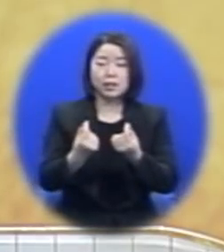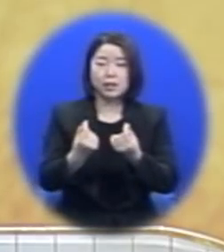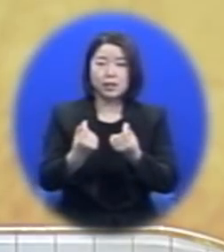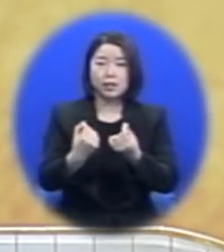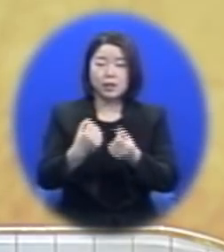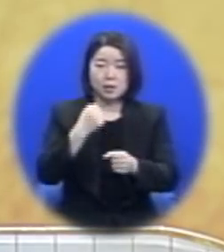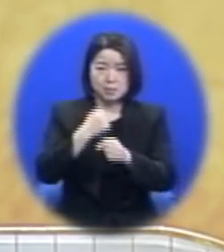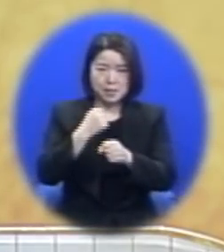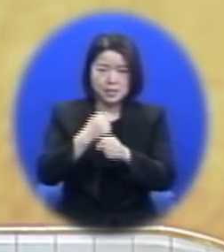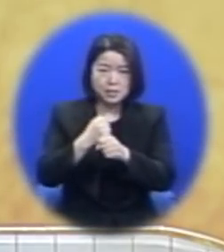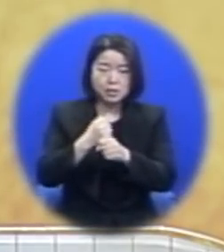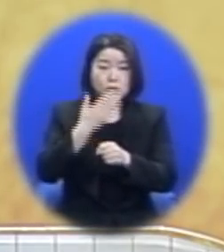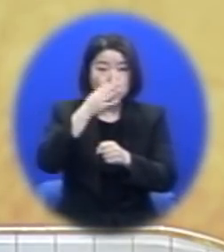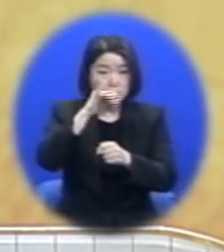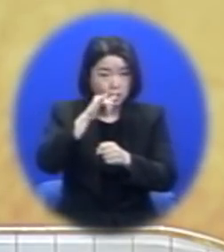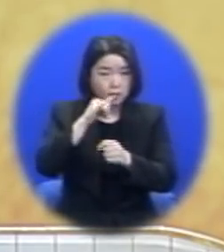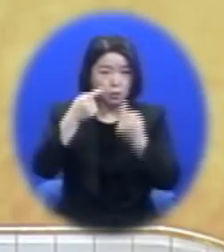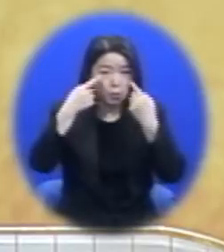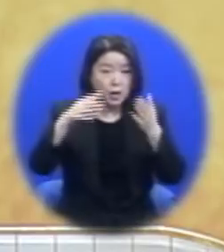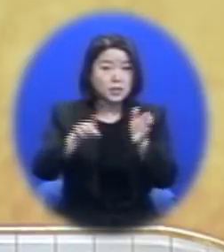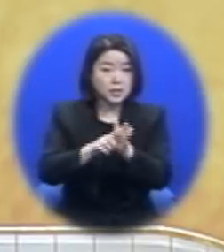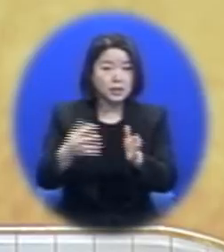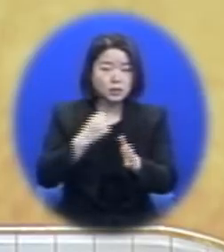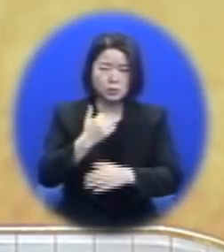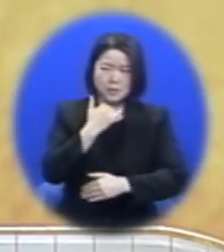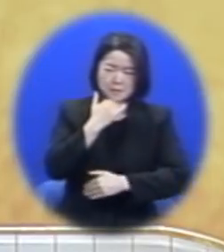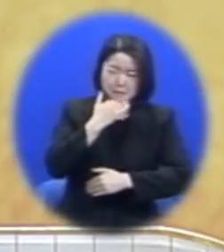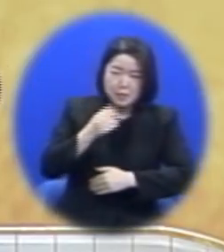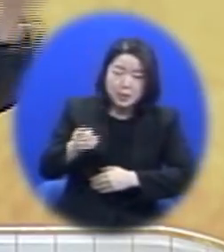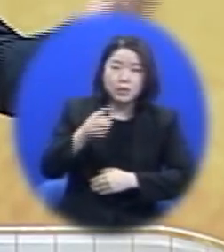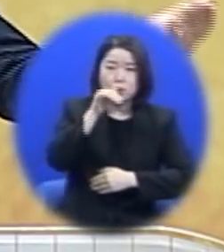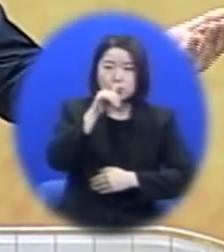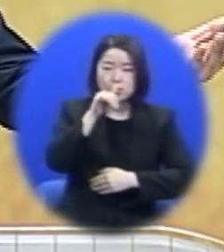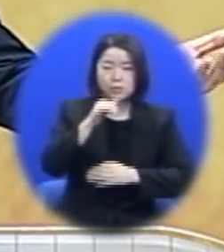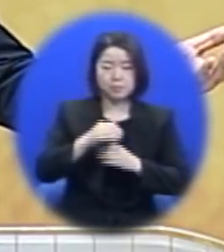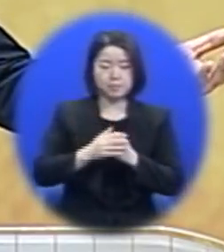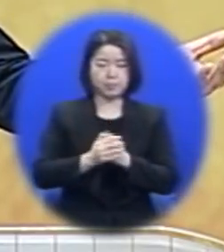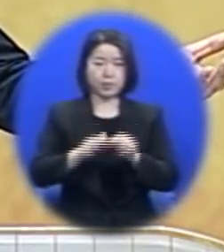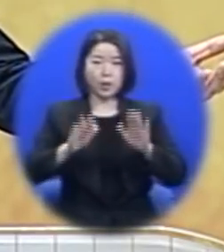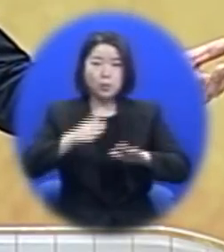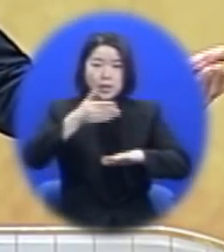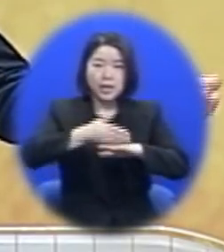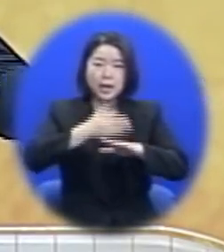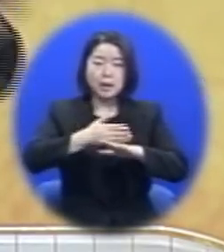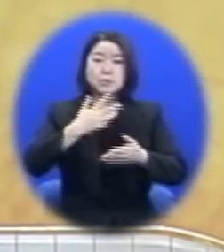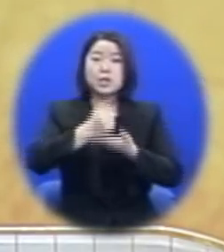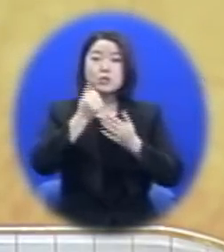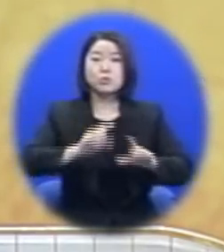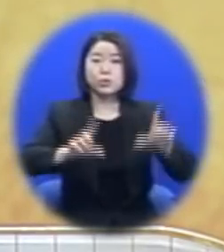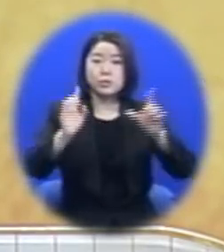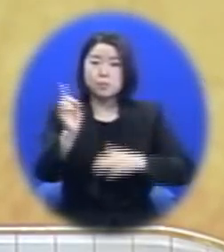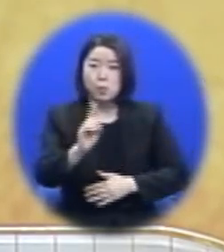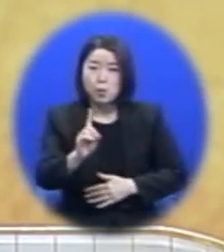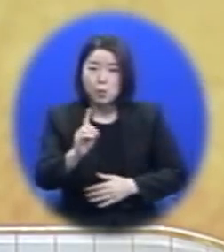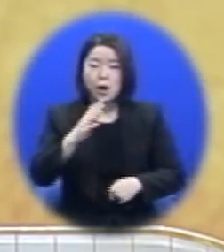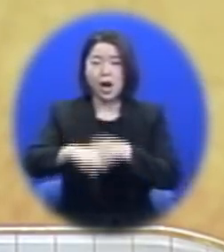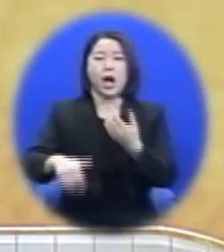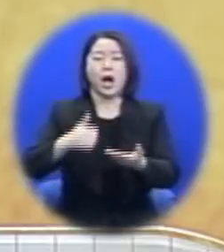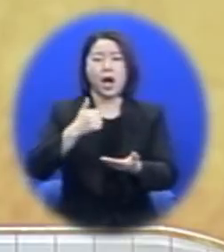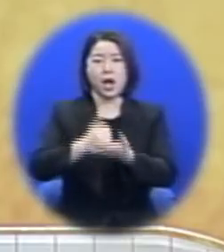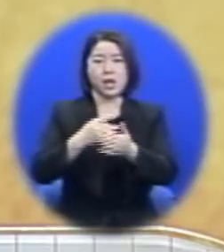것을 확신하고 기다리고 있어요. 오늘 감사주일이 무슨 주일입니까? 하나님께